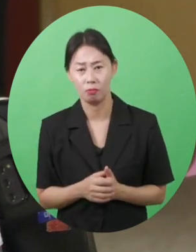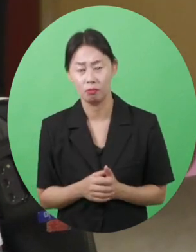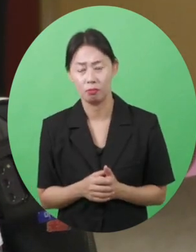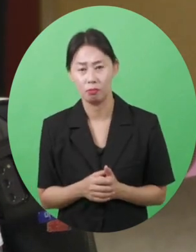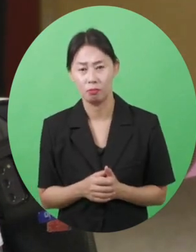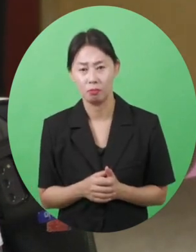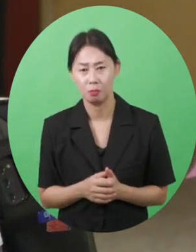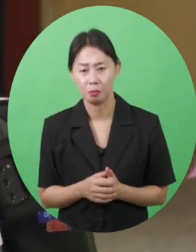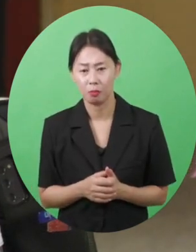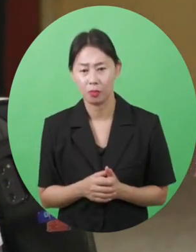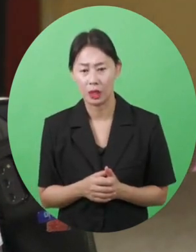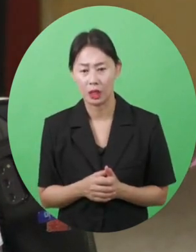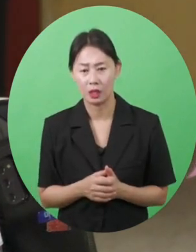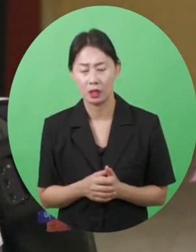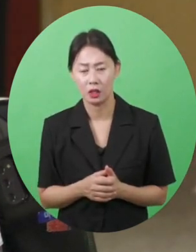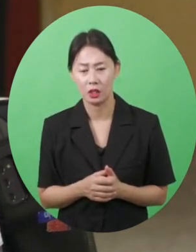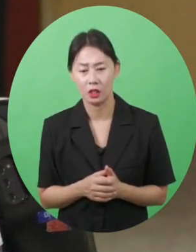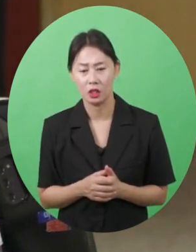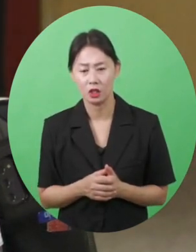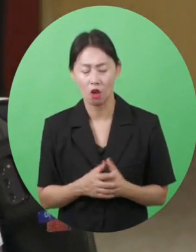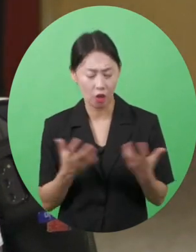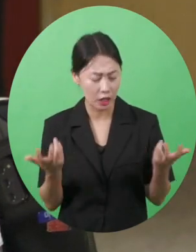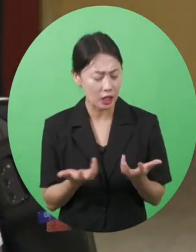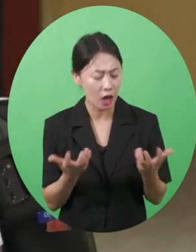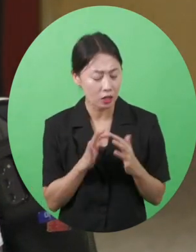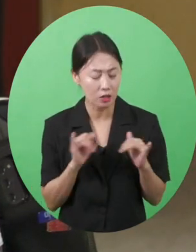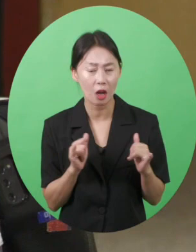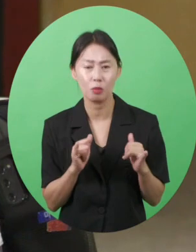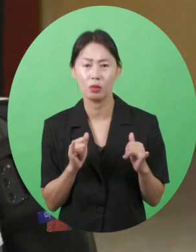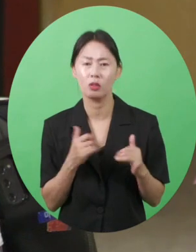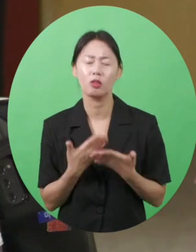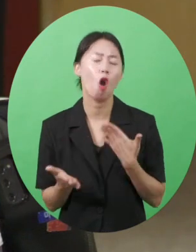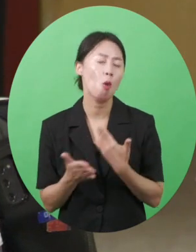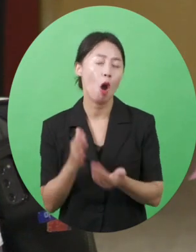그리고 그 우리 종사자들이 겪는 문제